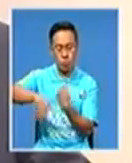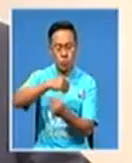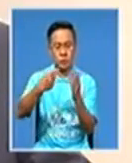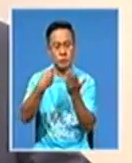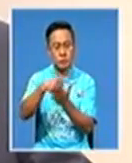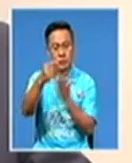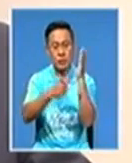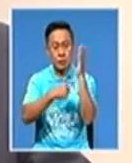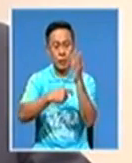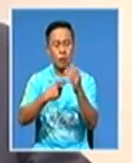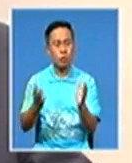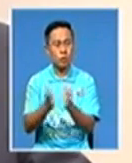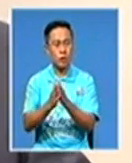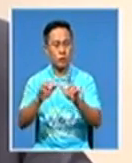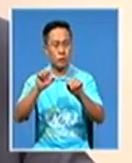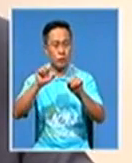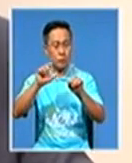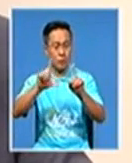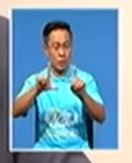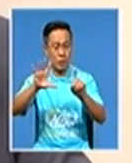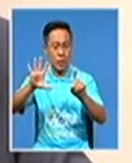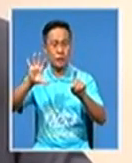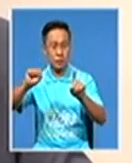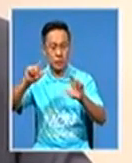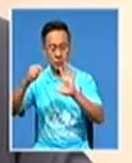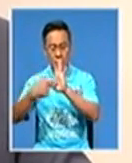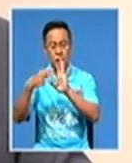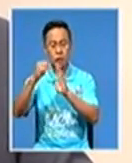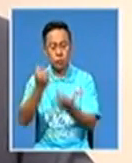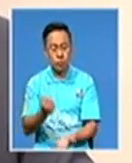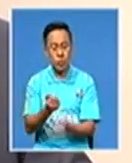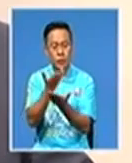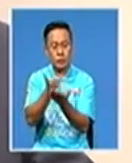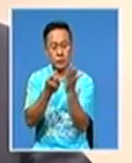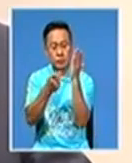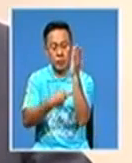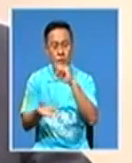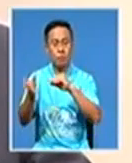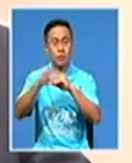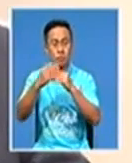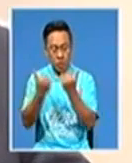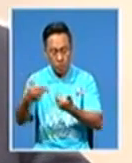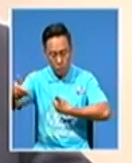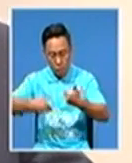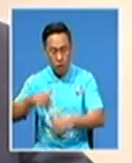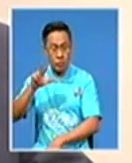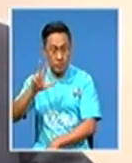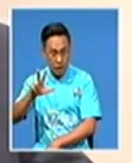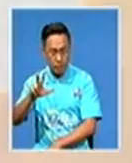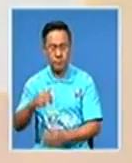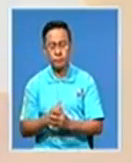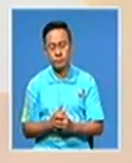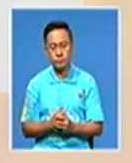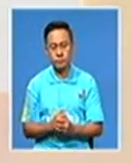ในประเทศได้ถึง 1,500,000 ตันจะช่วยให้ราคายางในประเทศดีขึ้นขณะนี้มา3โรงแล้วนะครับ